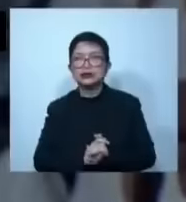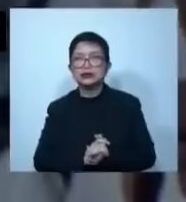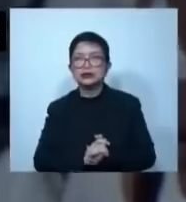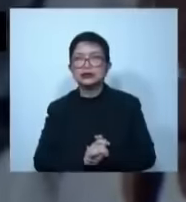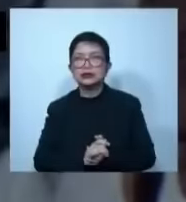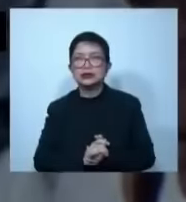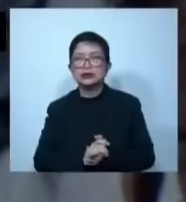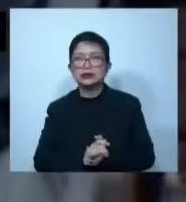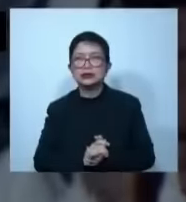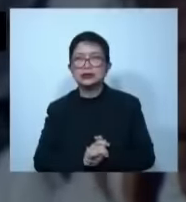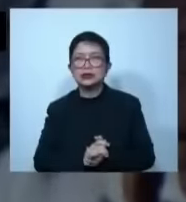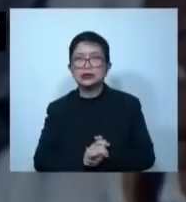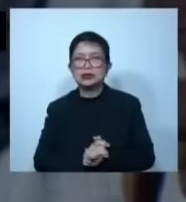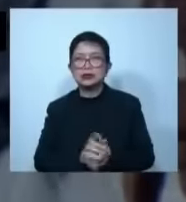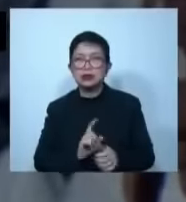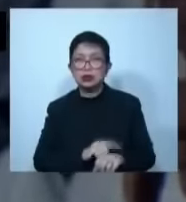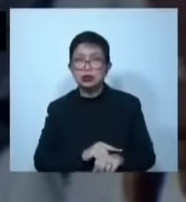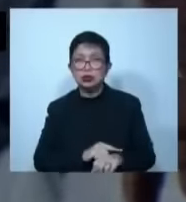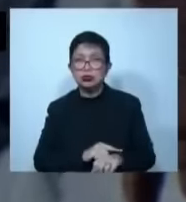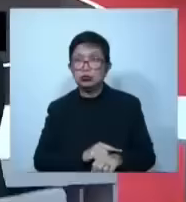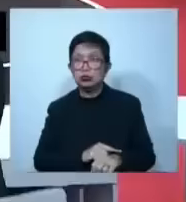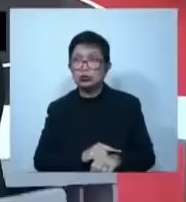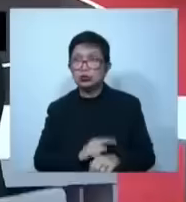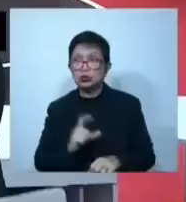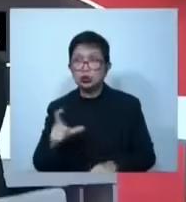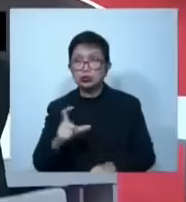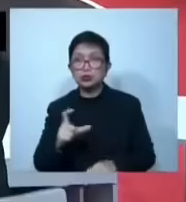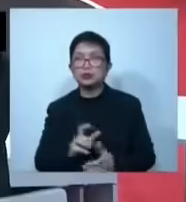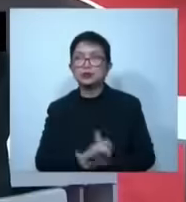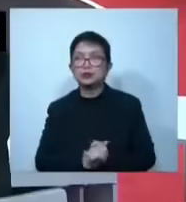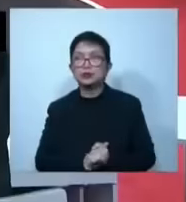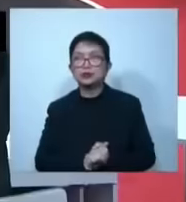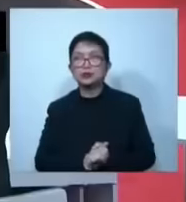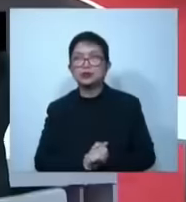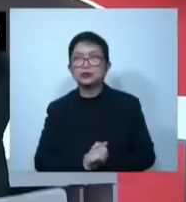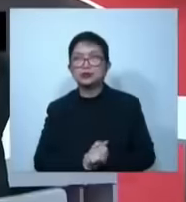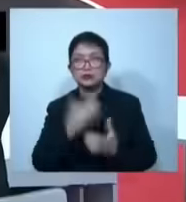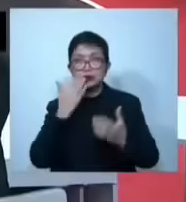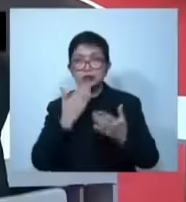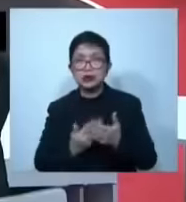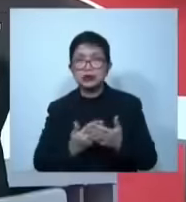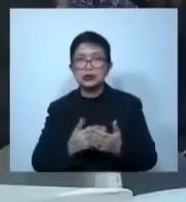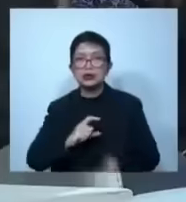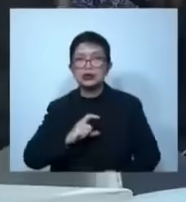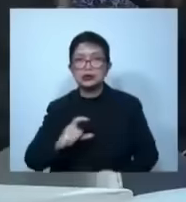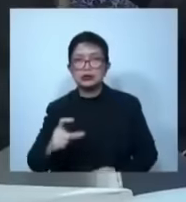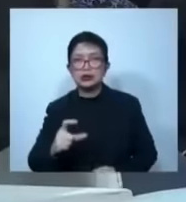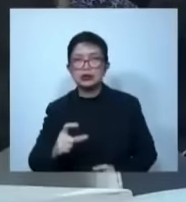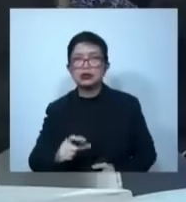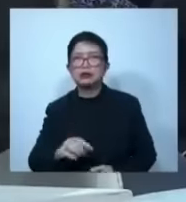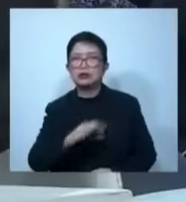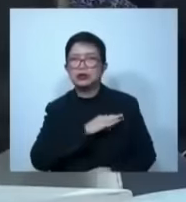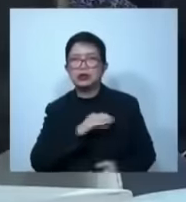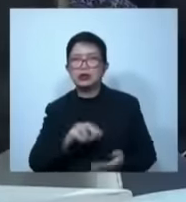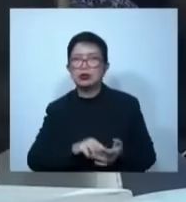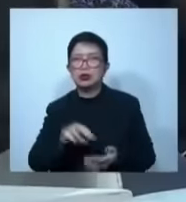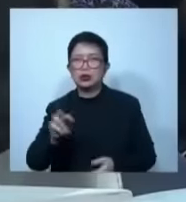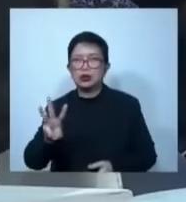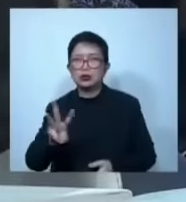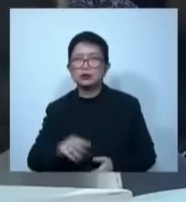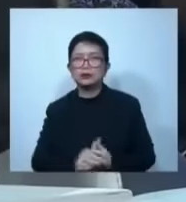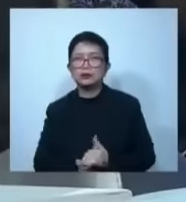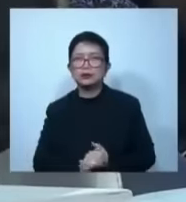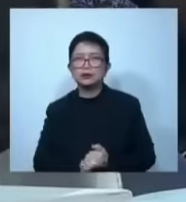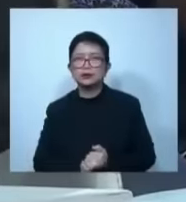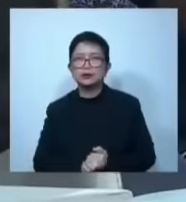Bapak? Sudah cukup? Sudah cukup. Baik. Baik. Terima kasih kepada calon presiden nomor urut 3. Kami berikan kesempatan untuk menjawab